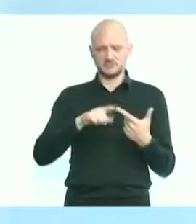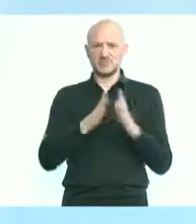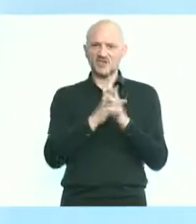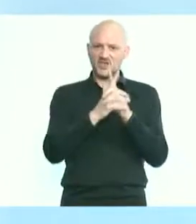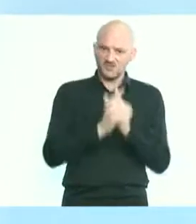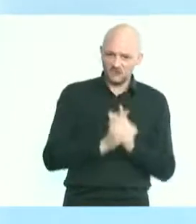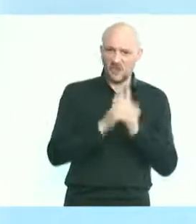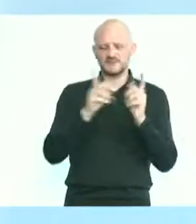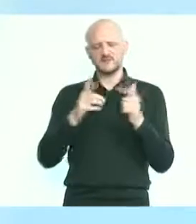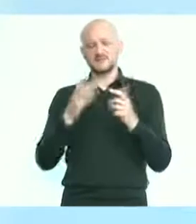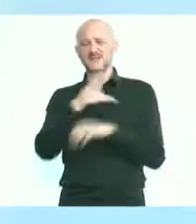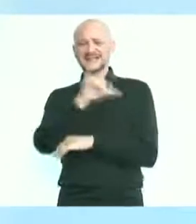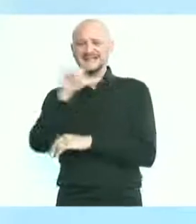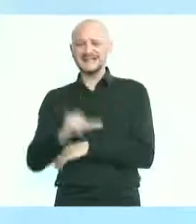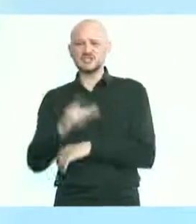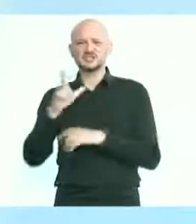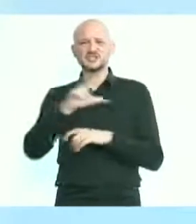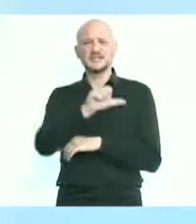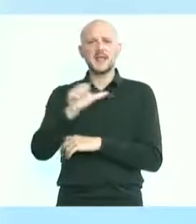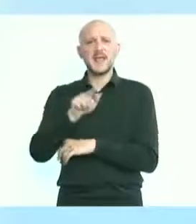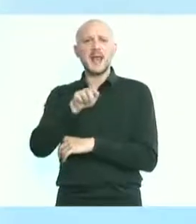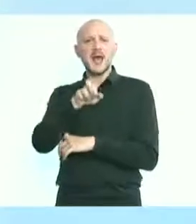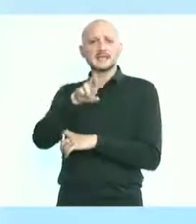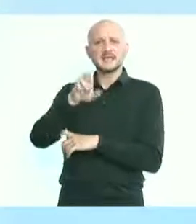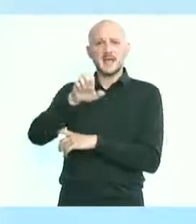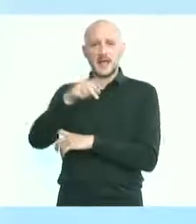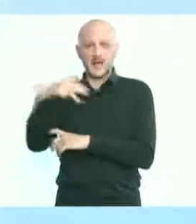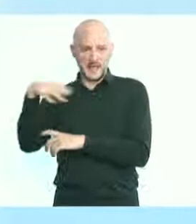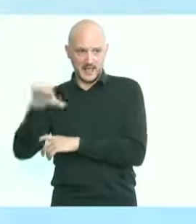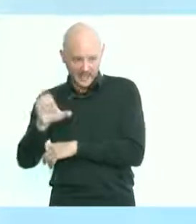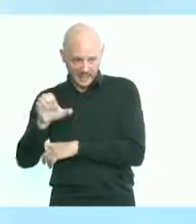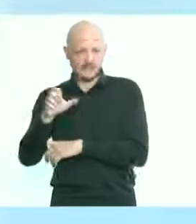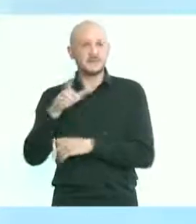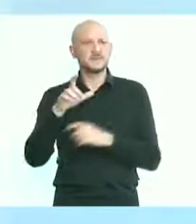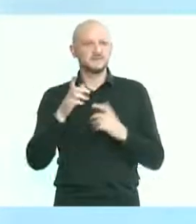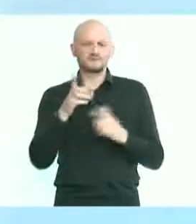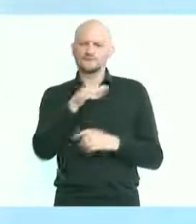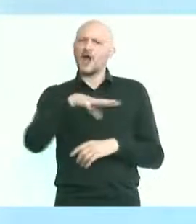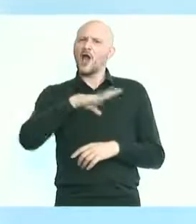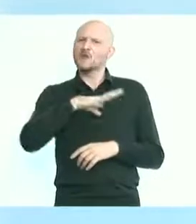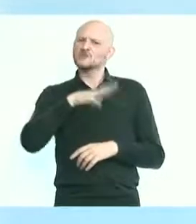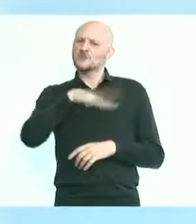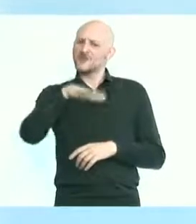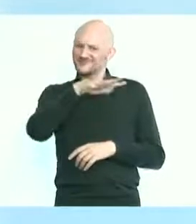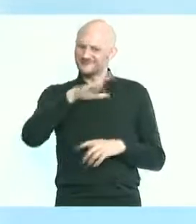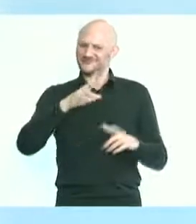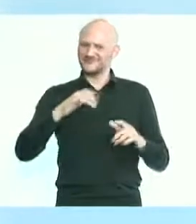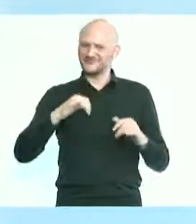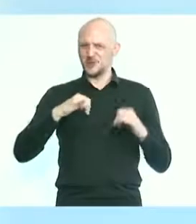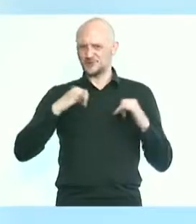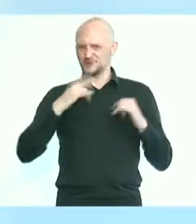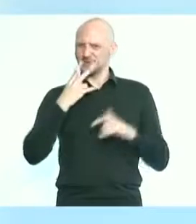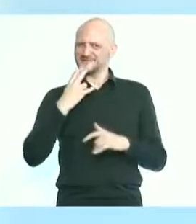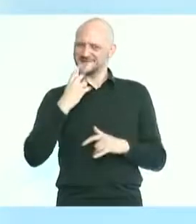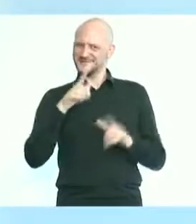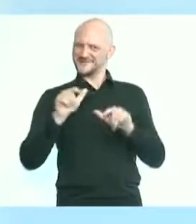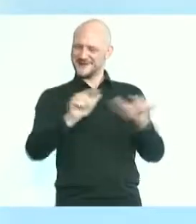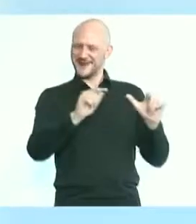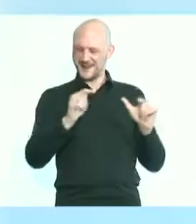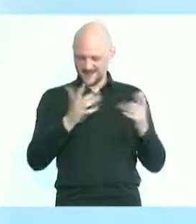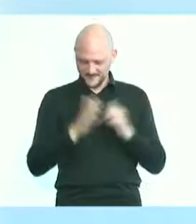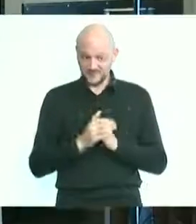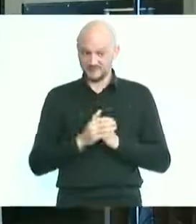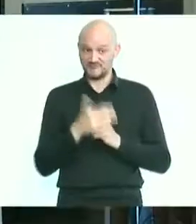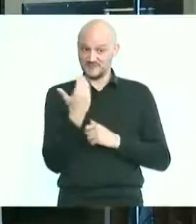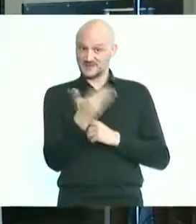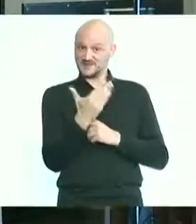Nous entendrons les formidables, ils sont où nos formidables? Ils sont là, les formidables témoignages